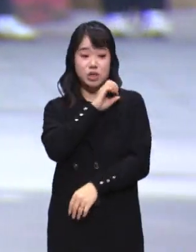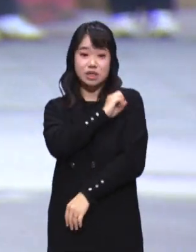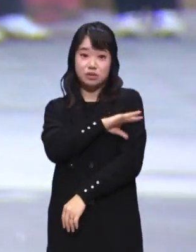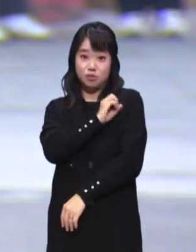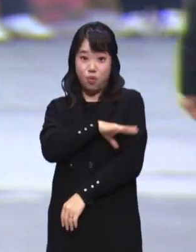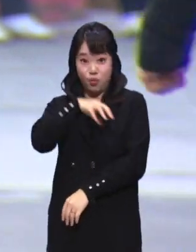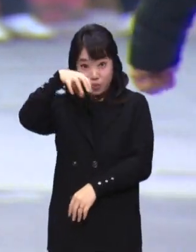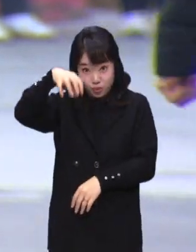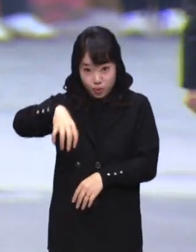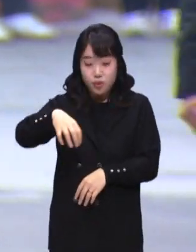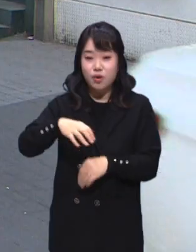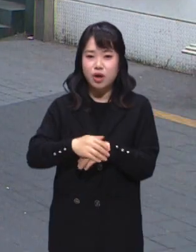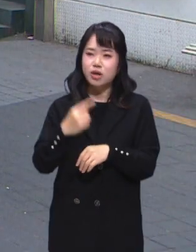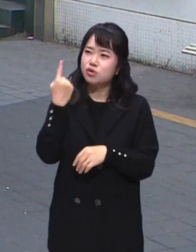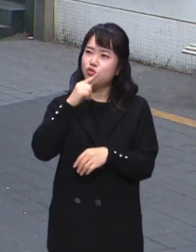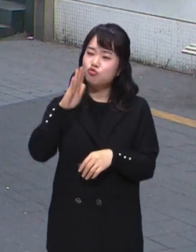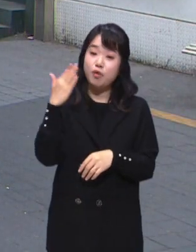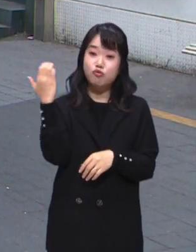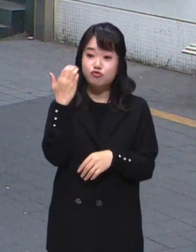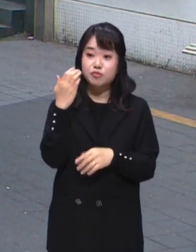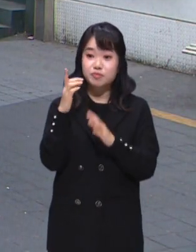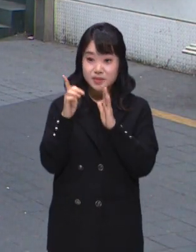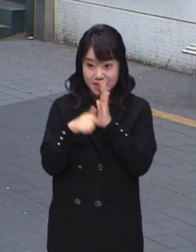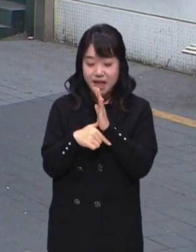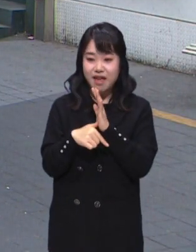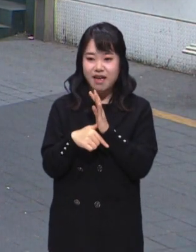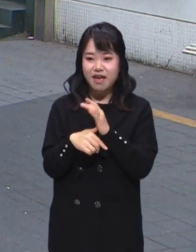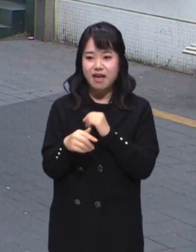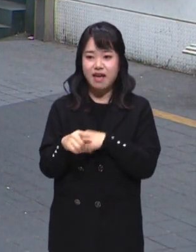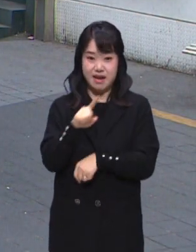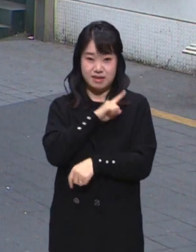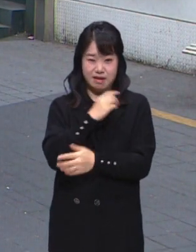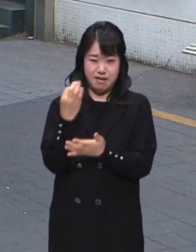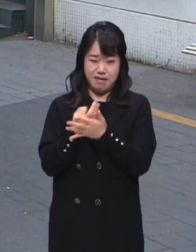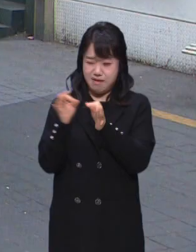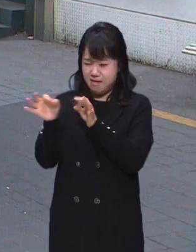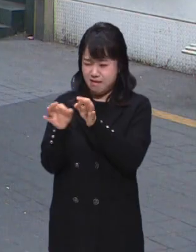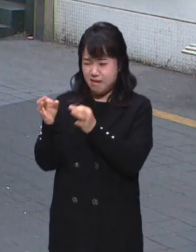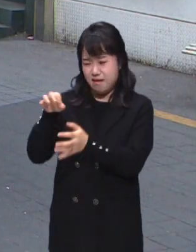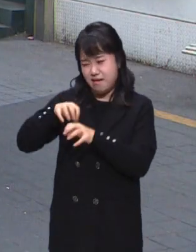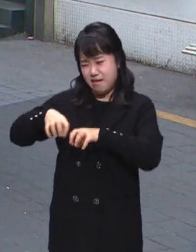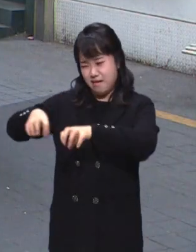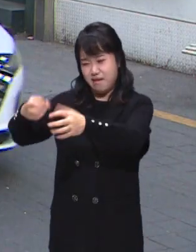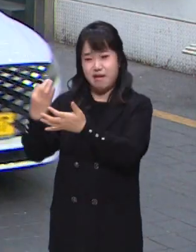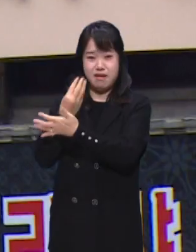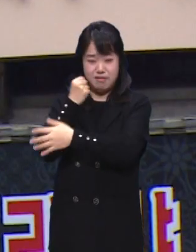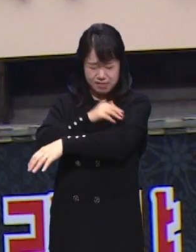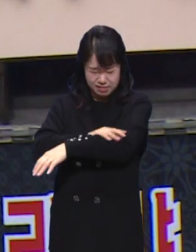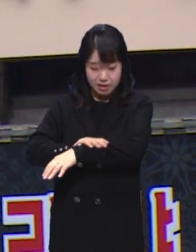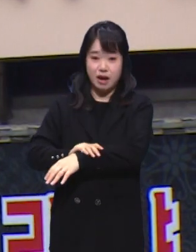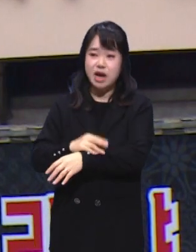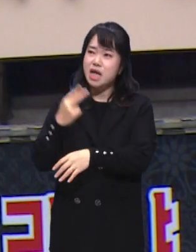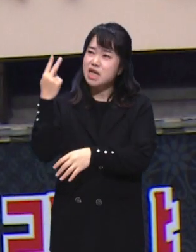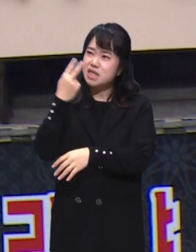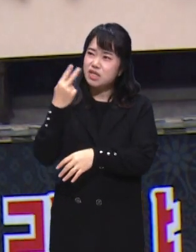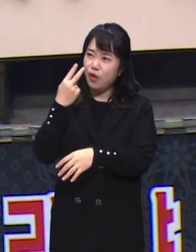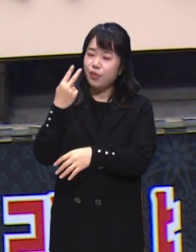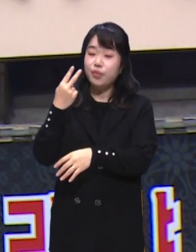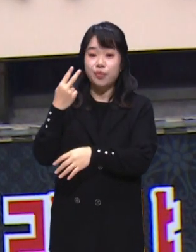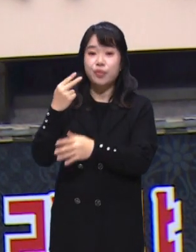상권은 1990년대에 가장 잘 되었습니다 2000년 이후로 좀